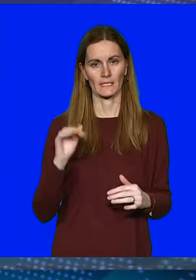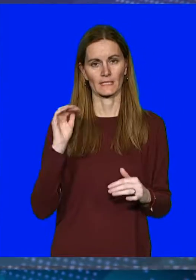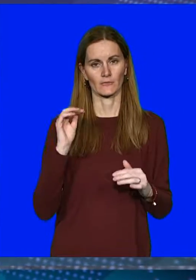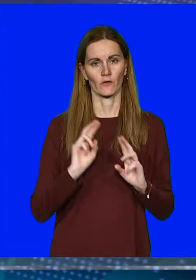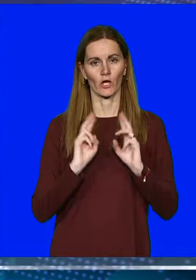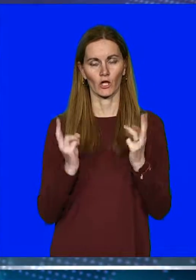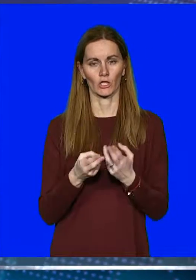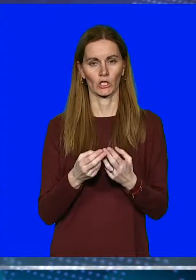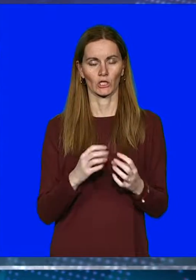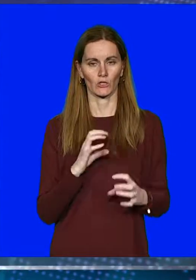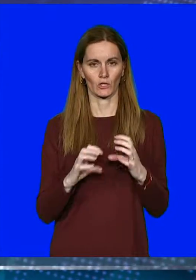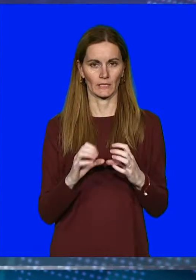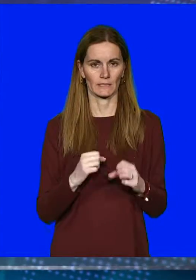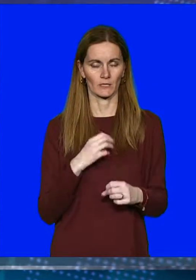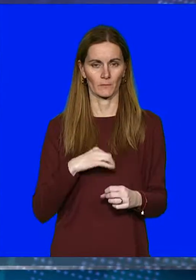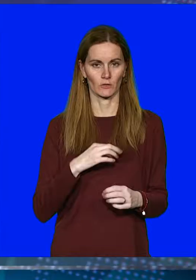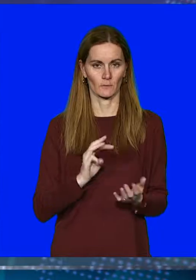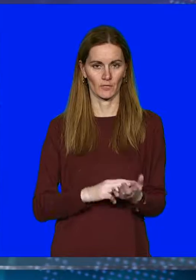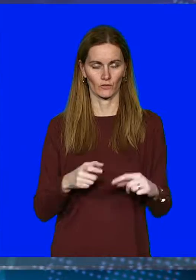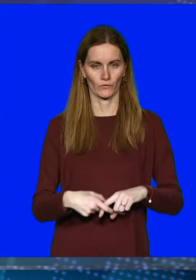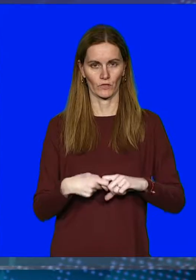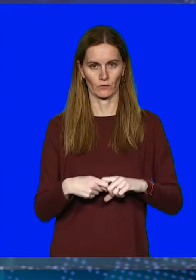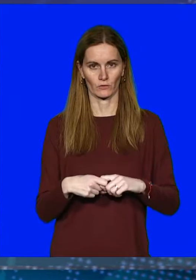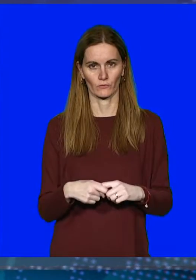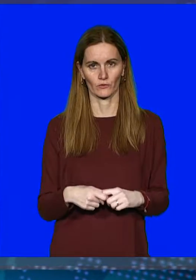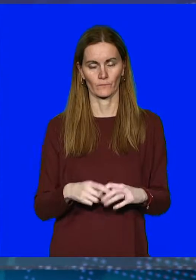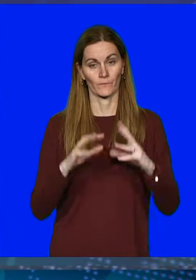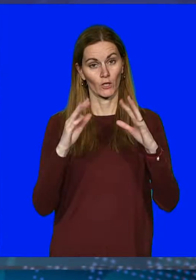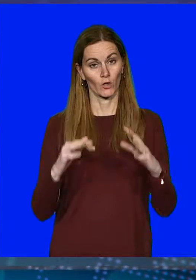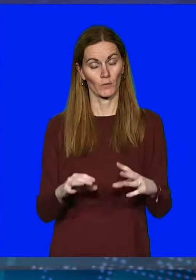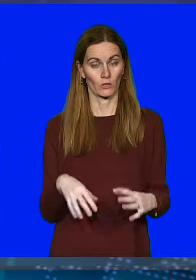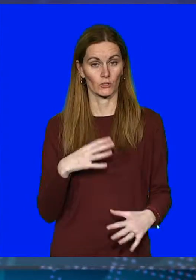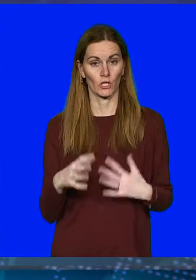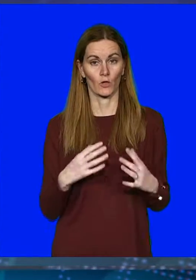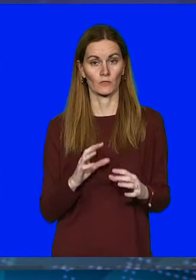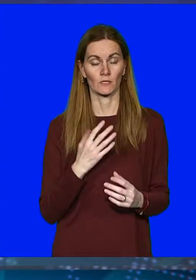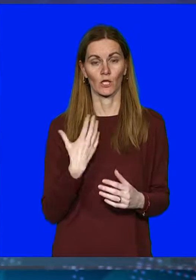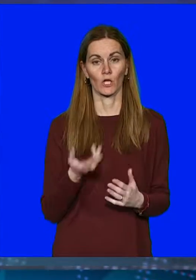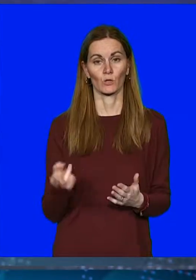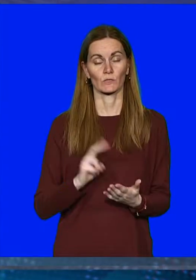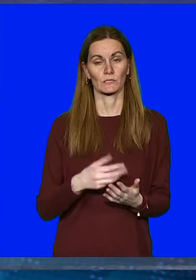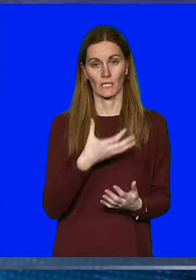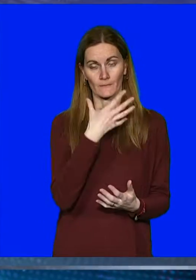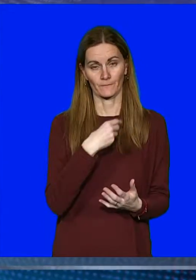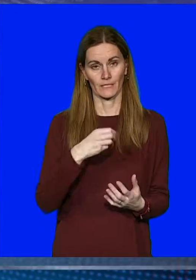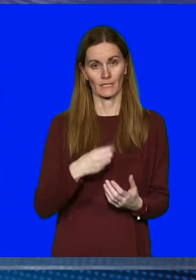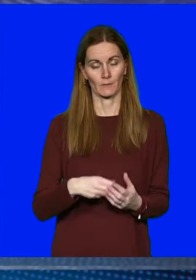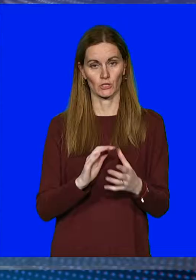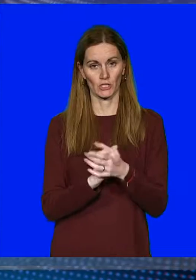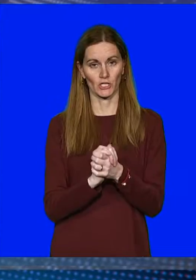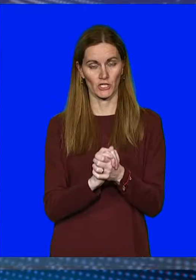Tradicionalni domjenak za novinare organizirao je dubrovački gradonačelnik Mato Franković. U blagdanskom ozračju uz najljepše